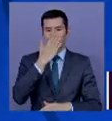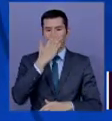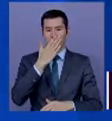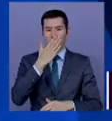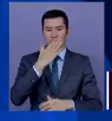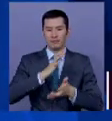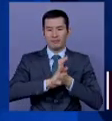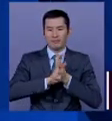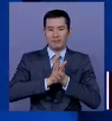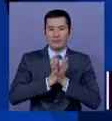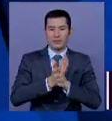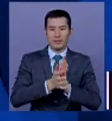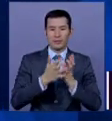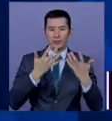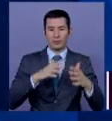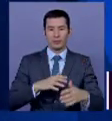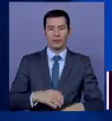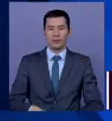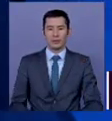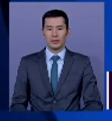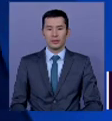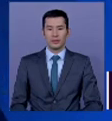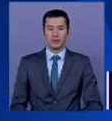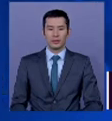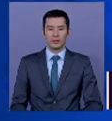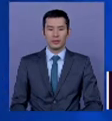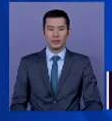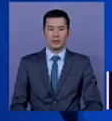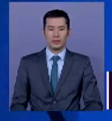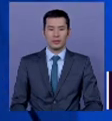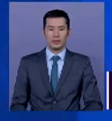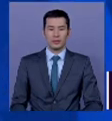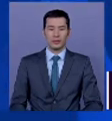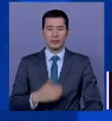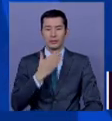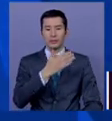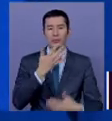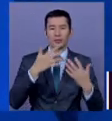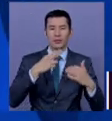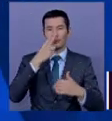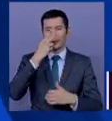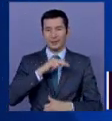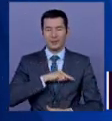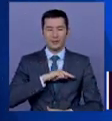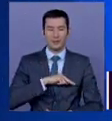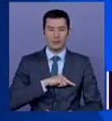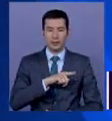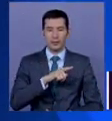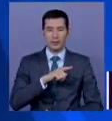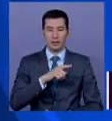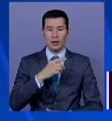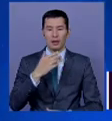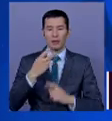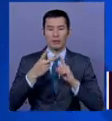кондуктордың жолаушыларды онсыз да толы автобусқа итеріп кіргізіп жатқаны анық көрінеді. Бұл оның күнделікті үйреншікті ісіне айналған секілді. Ал келесі